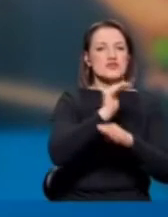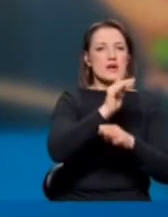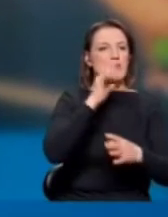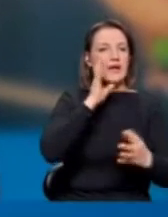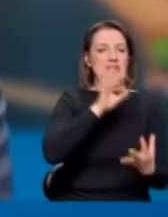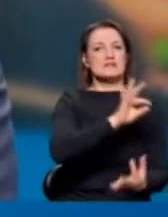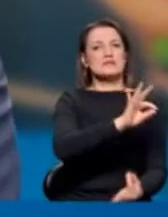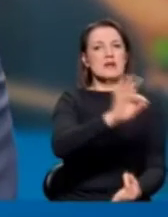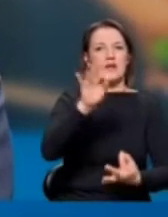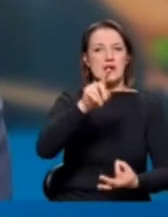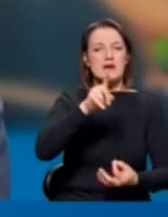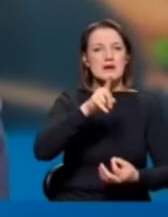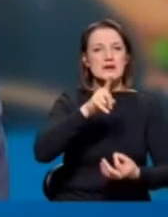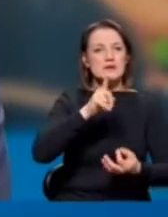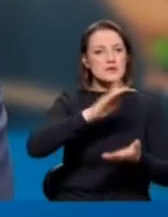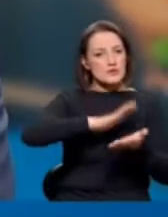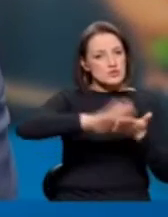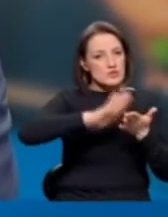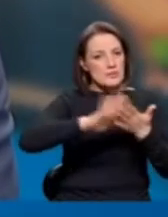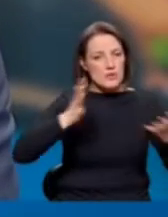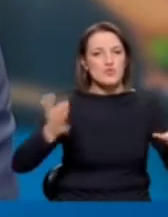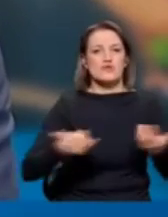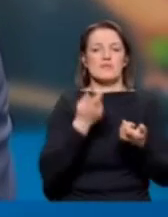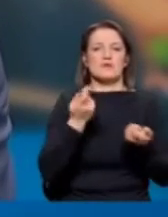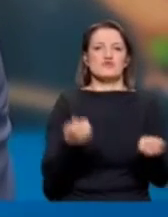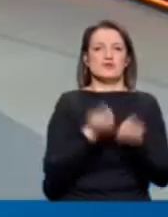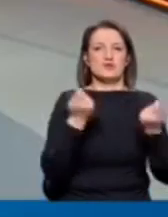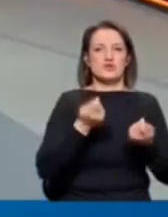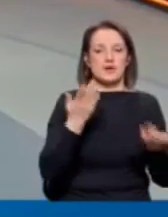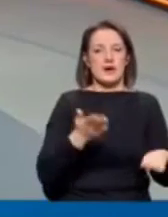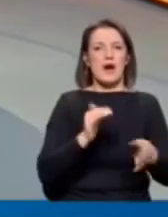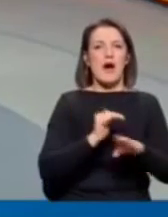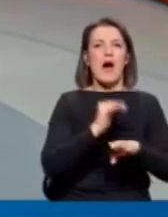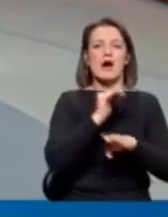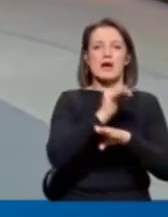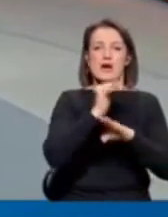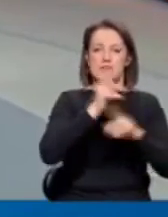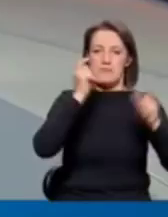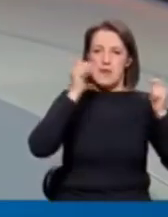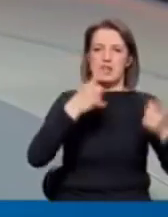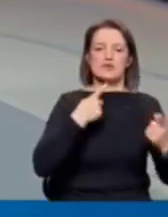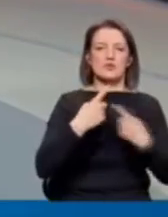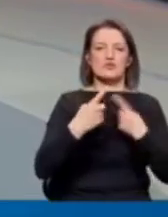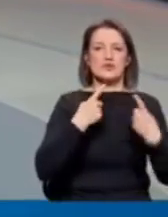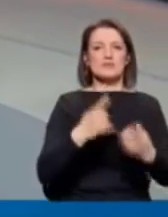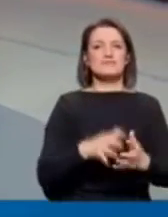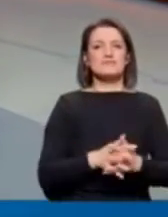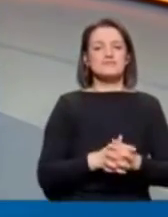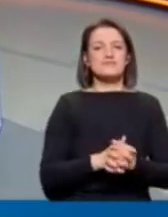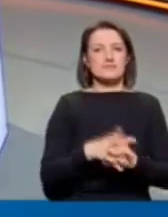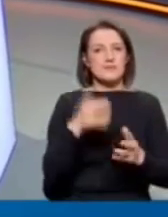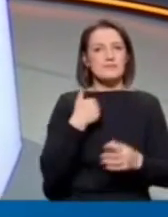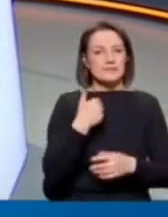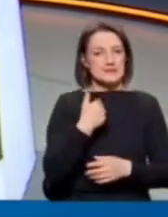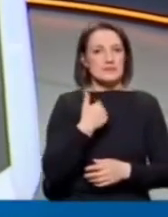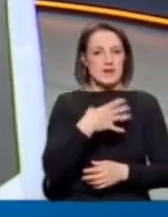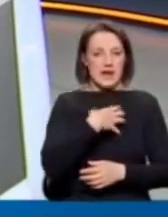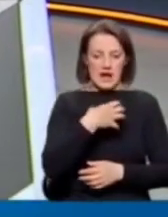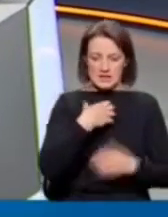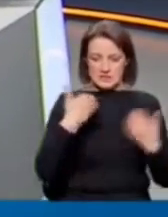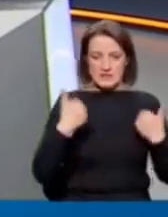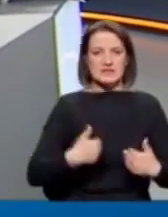insanları o enkazdan kurtarmaya çalışacak Kesinlikle öyle Hayat pahalılığını bir konuşalım bizim